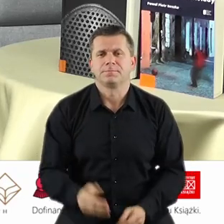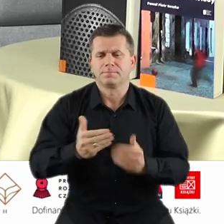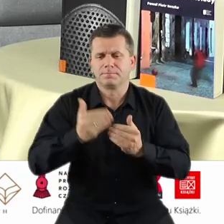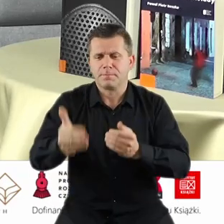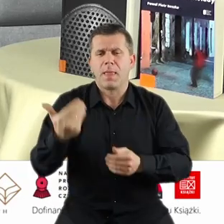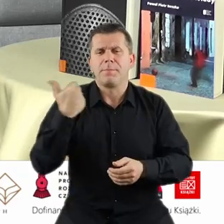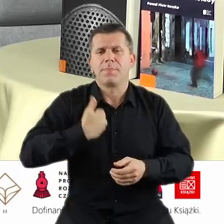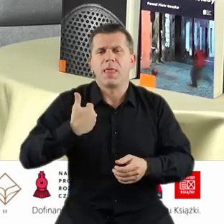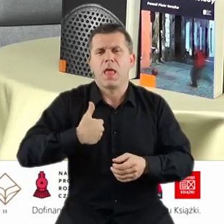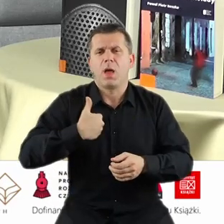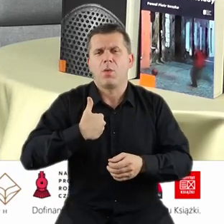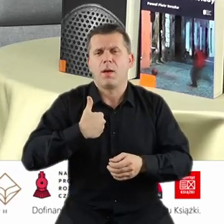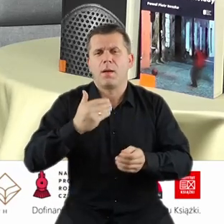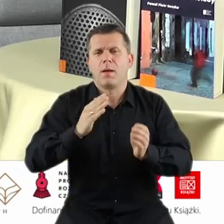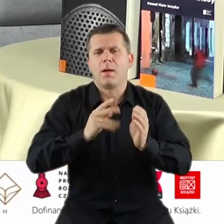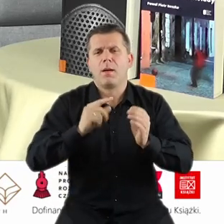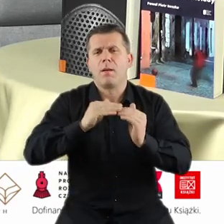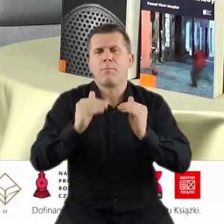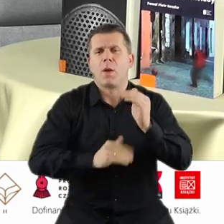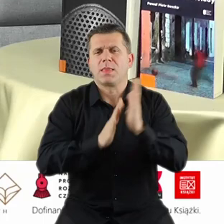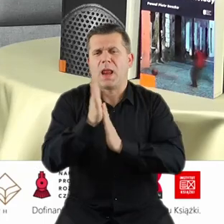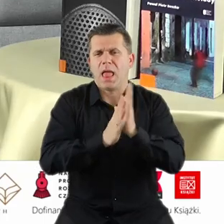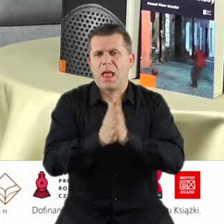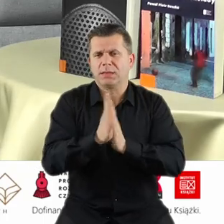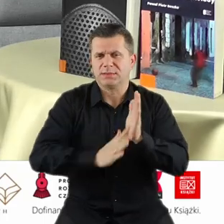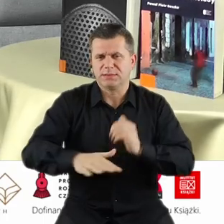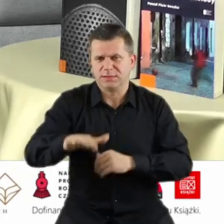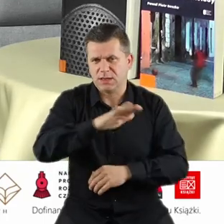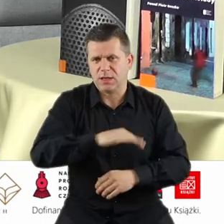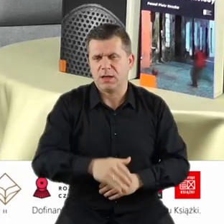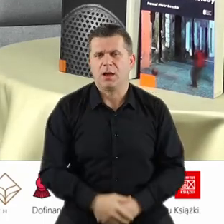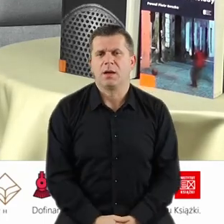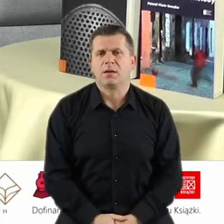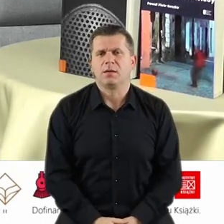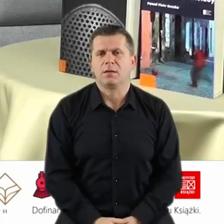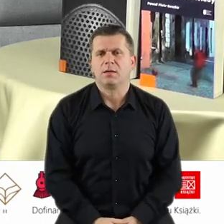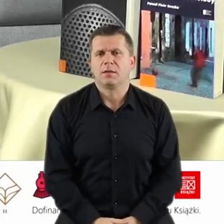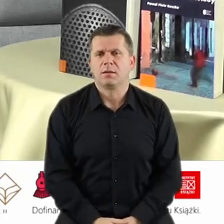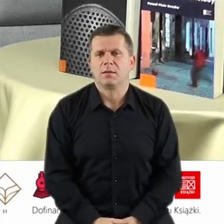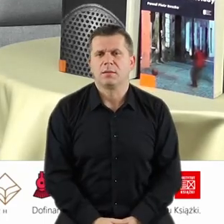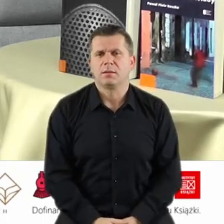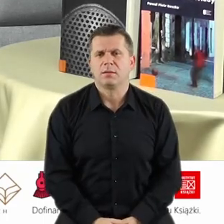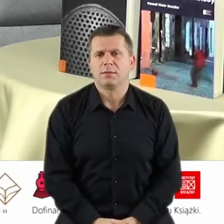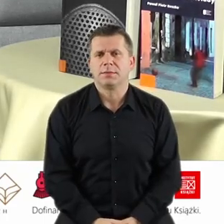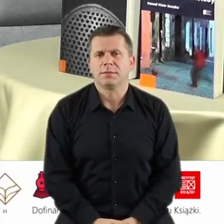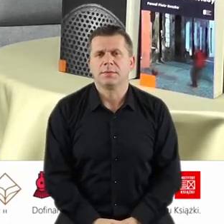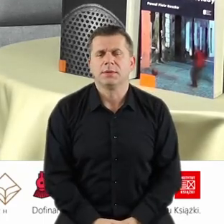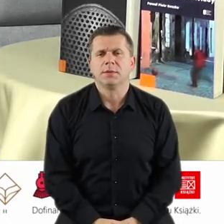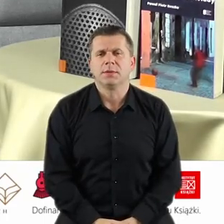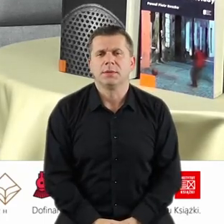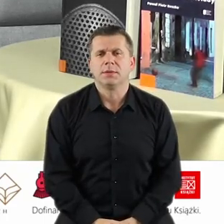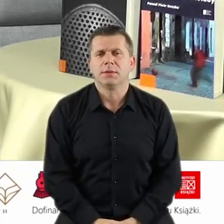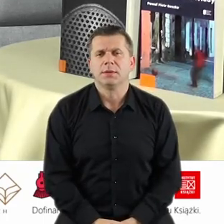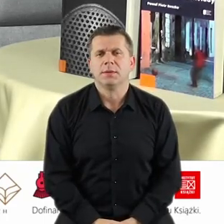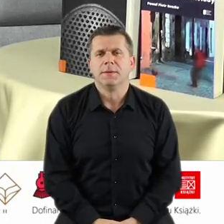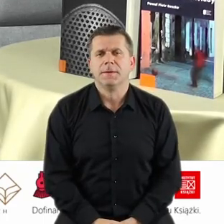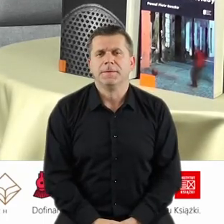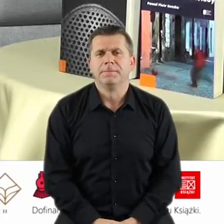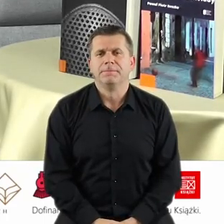w okolicach Białej Podlaskiej, że kilka rodzin z okolic Białej Podlaskiej wkrótce w ambasadzie Izraela odbierze